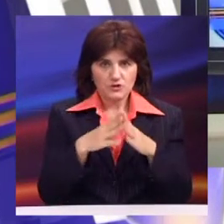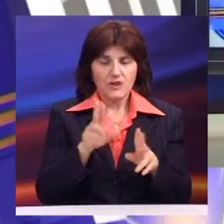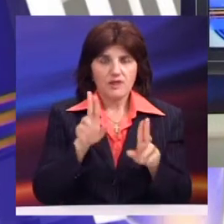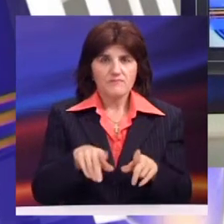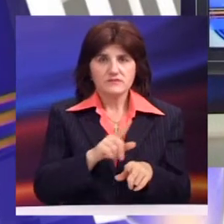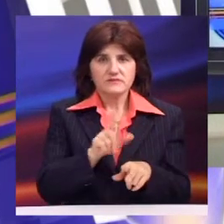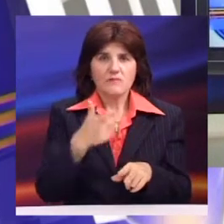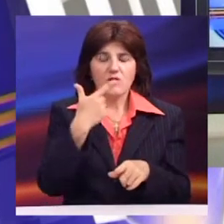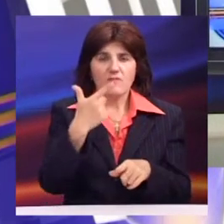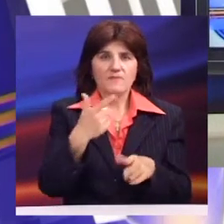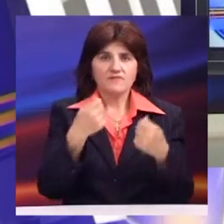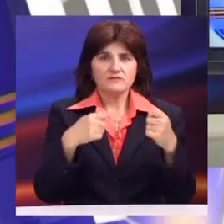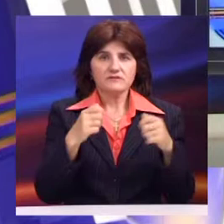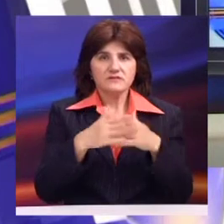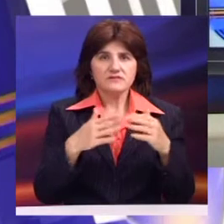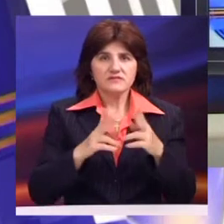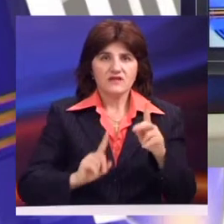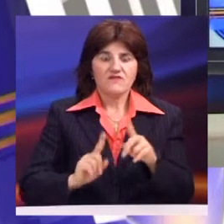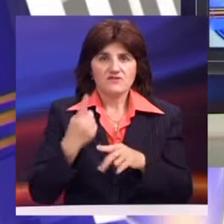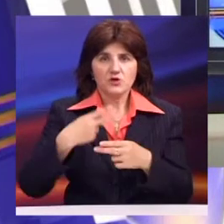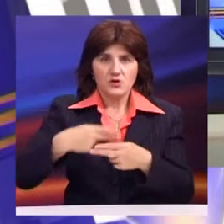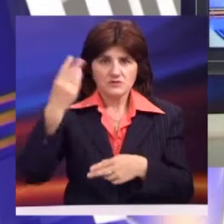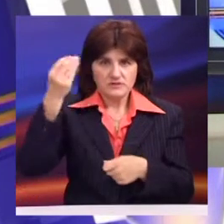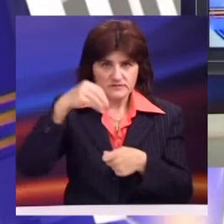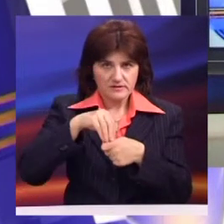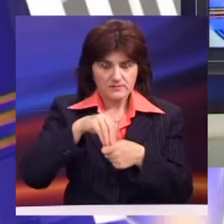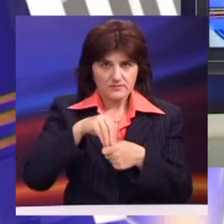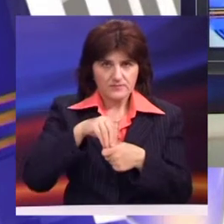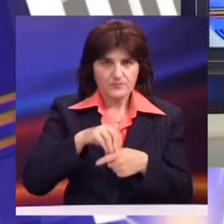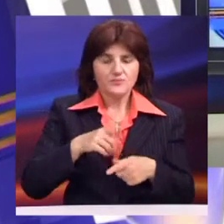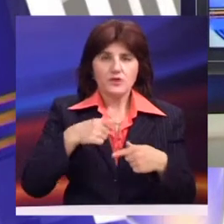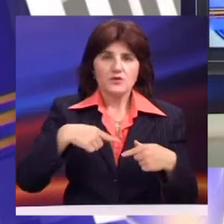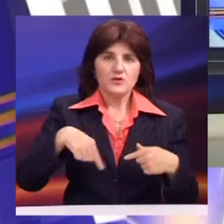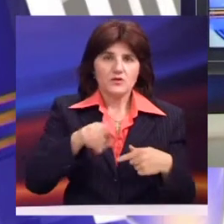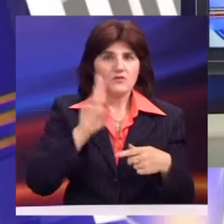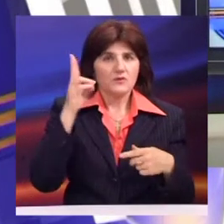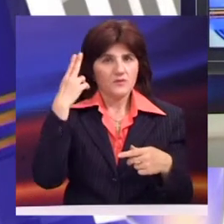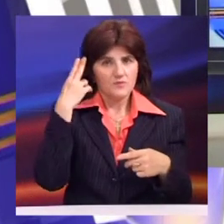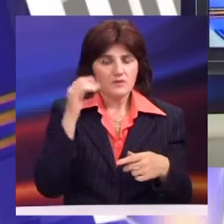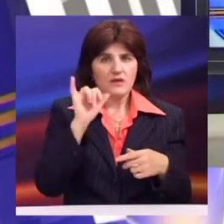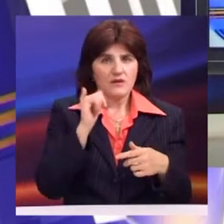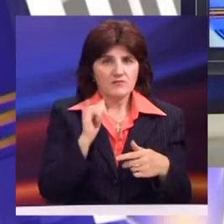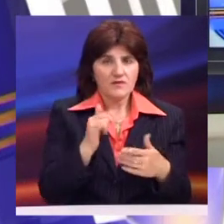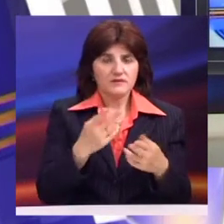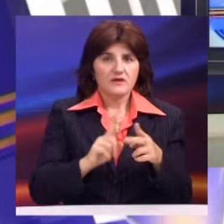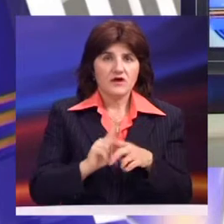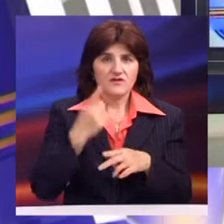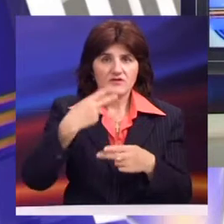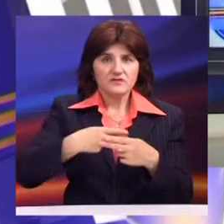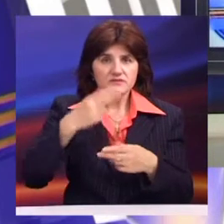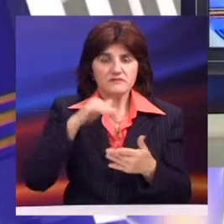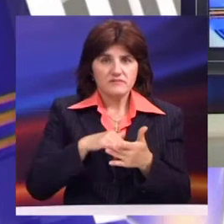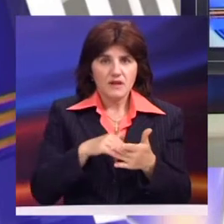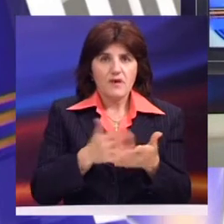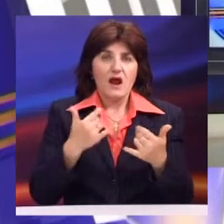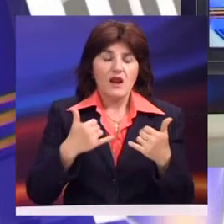svega 2 građevinske dozvole za izgradnju zgrada. Zgrade su simboli pojedinih subotičkih naselja, a izgleda da će tako i